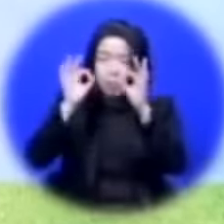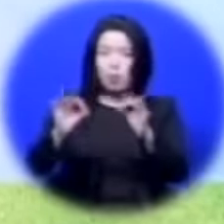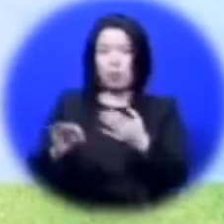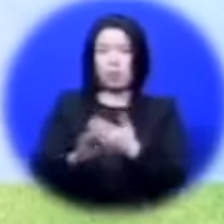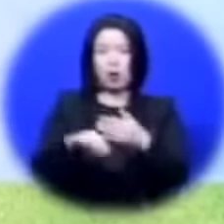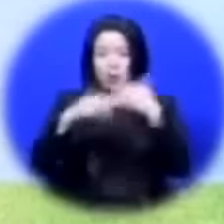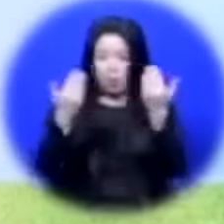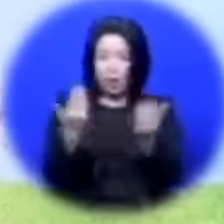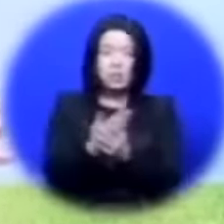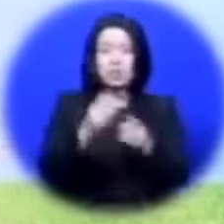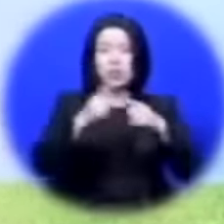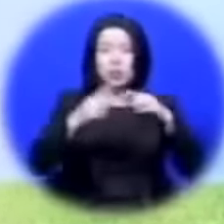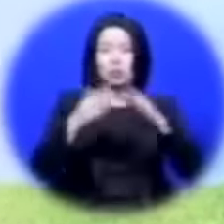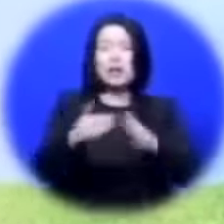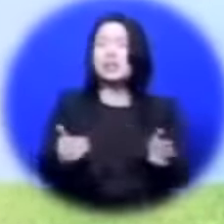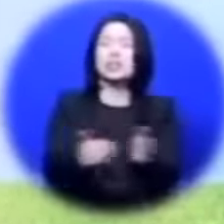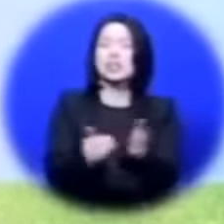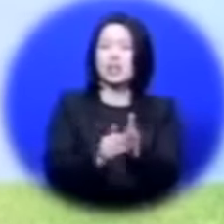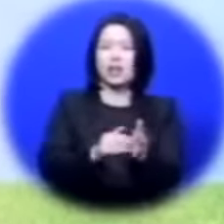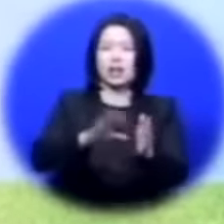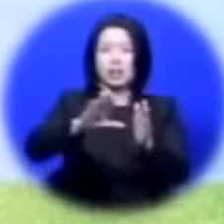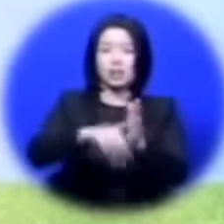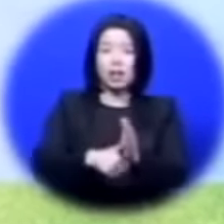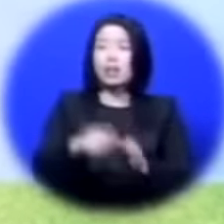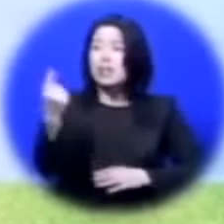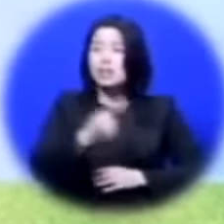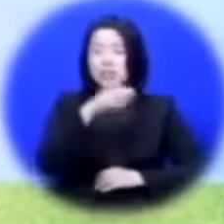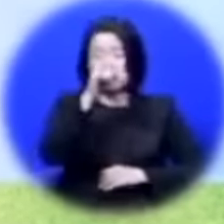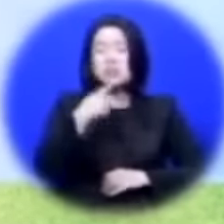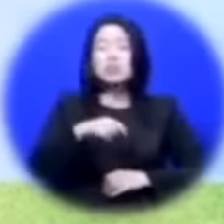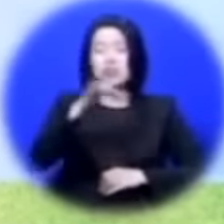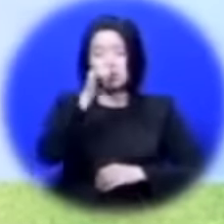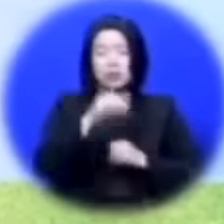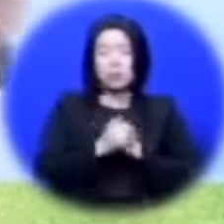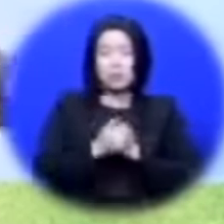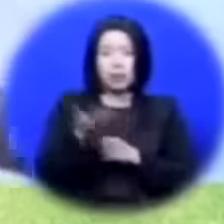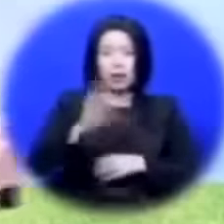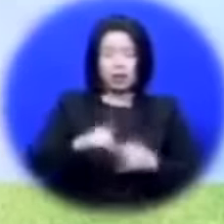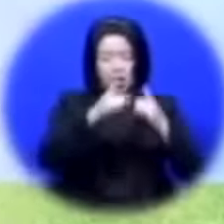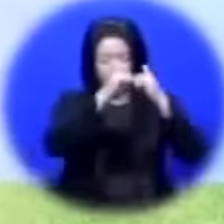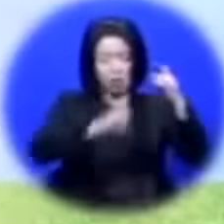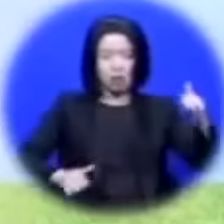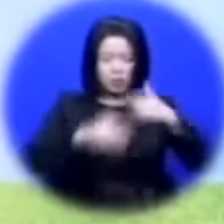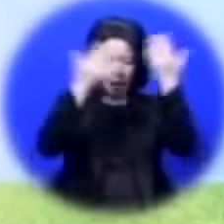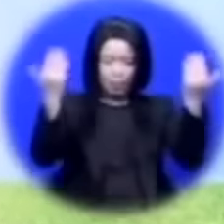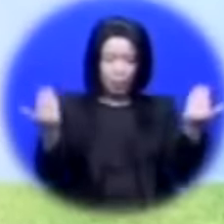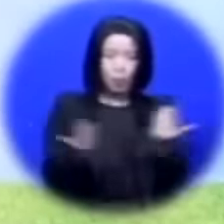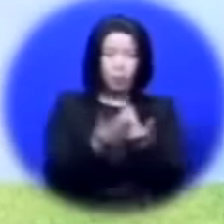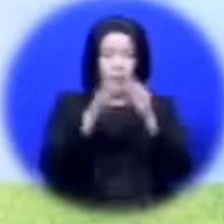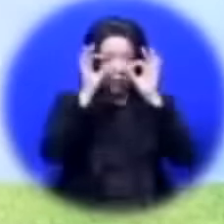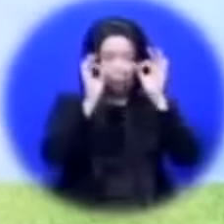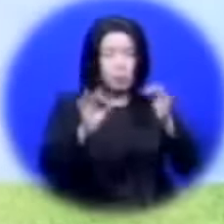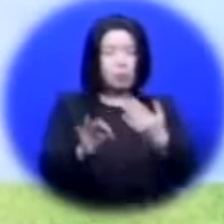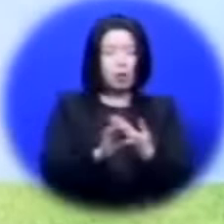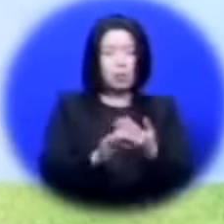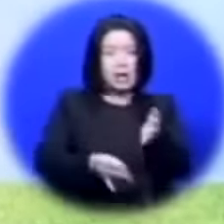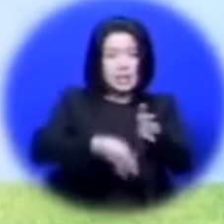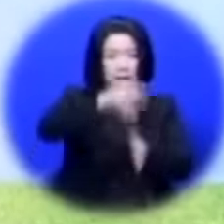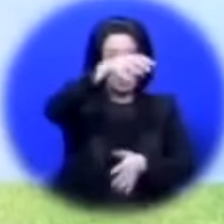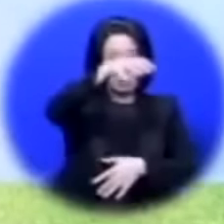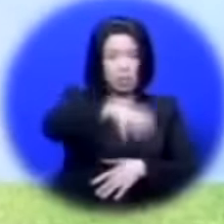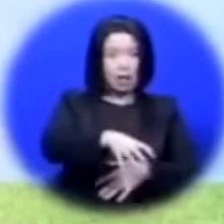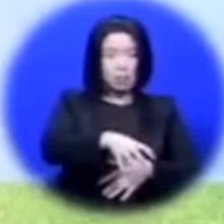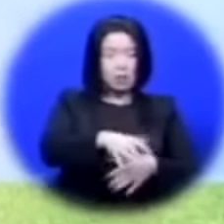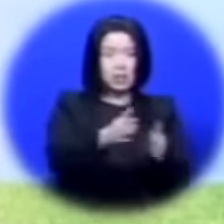완전히 교회는 끝났구나 이런 때도 왔습니다 그러나 역사를 전체를 놓고 보면 예루살렘에서 시작된